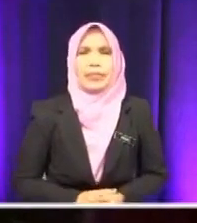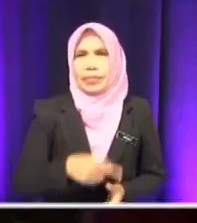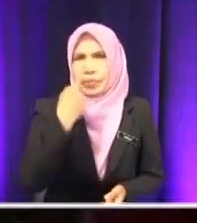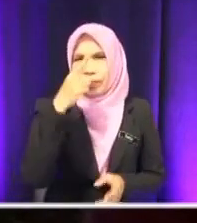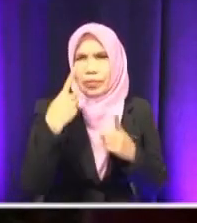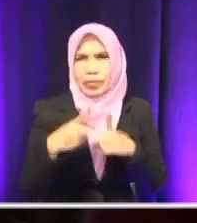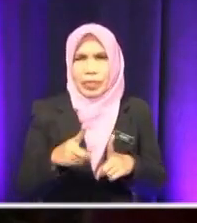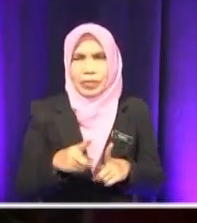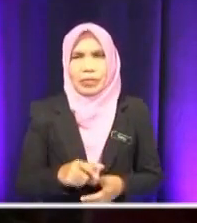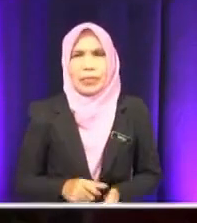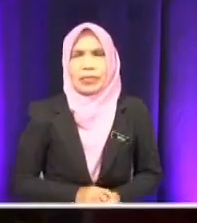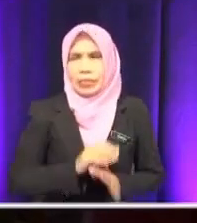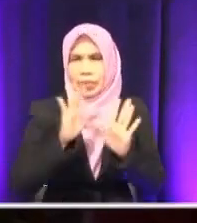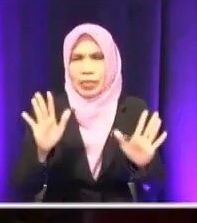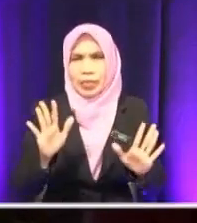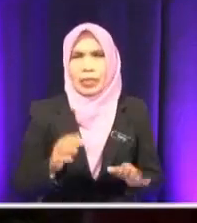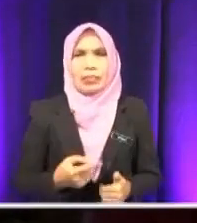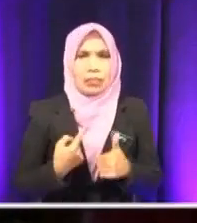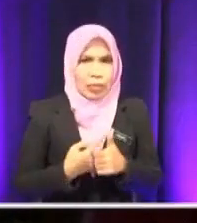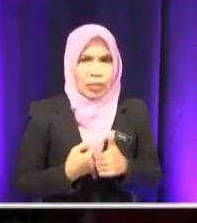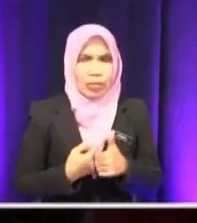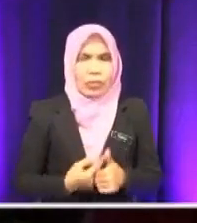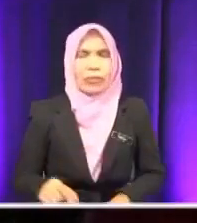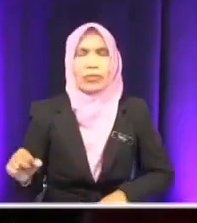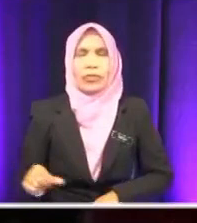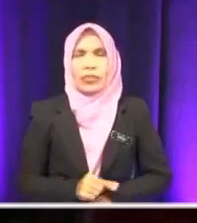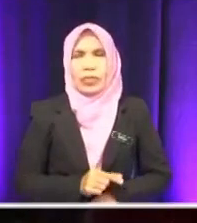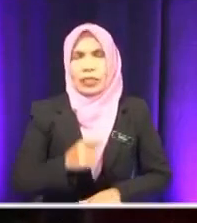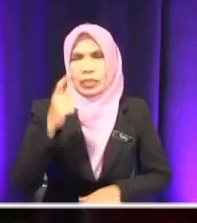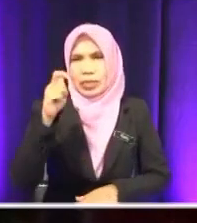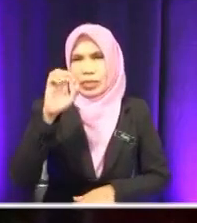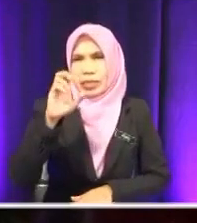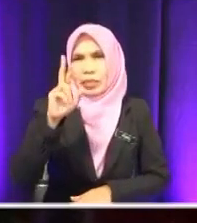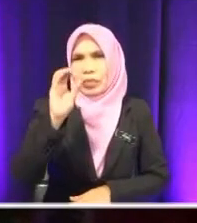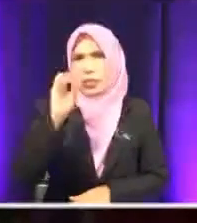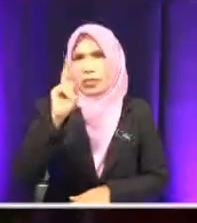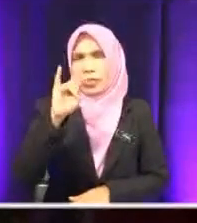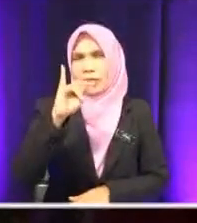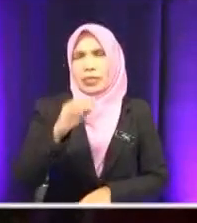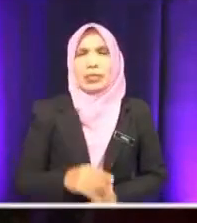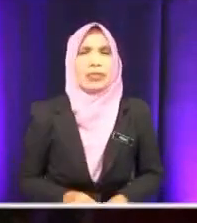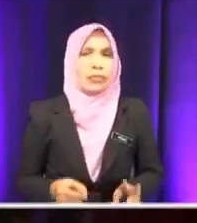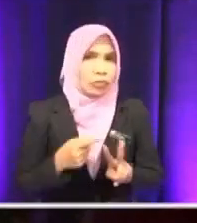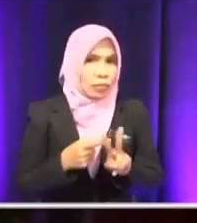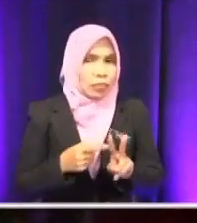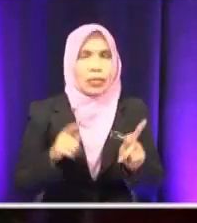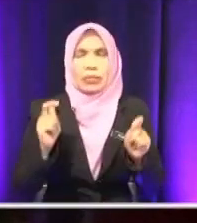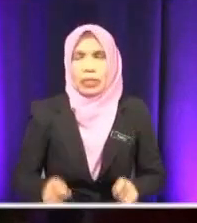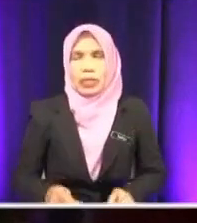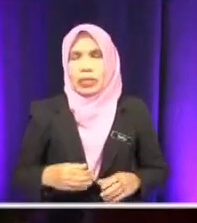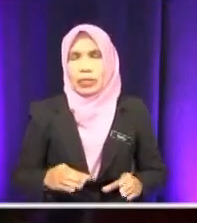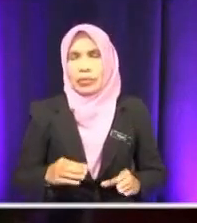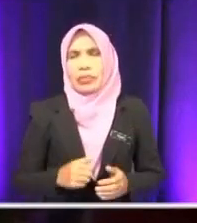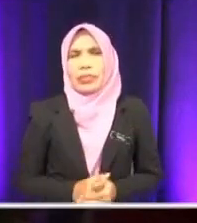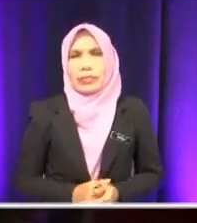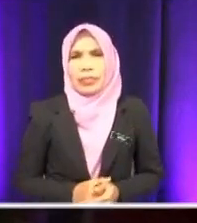pertama sekali kita gunakan teori yang kita belajar dalam bentuk teks Lepas itu kita coba untuk berikan kesan